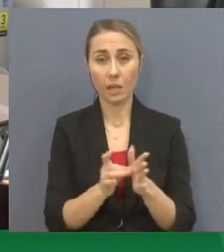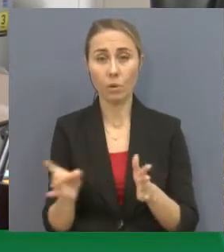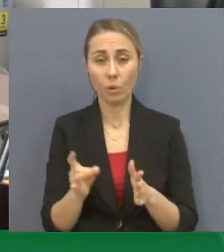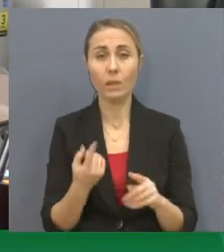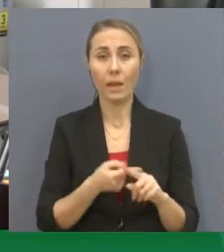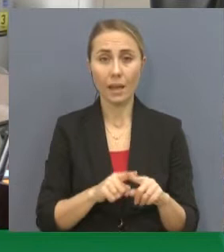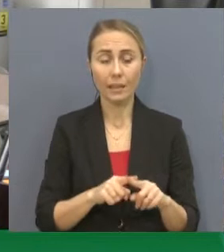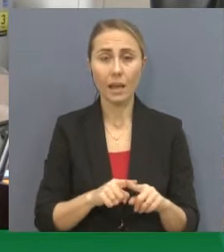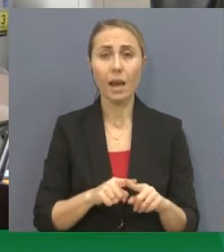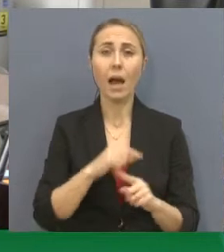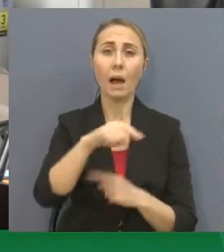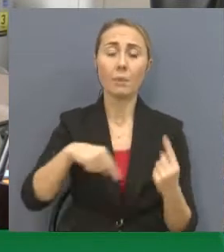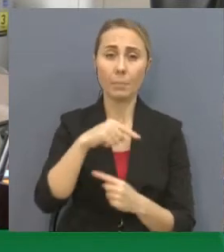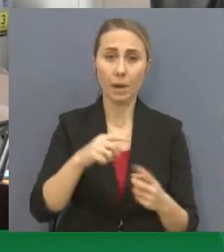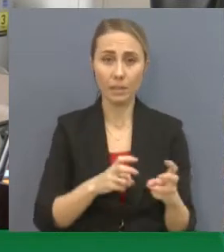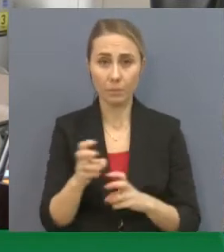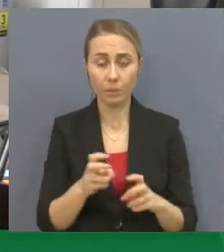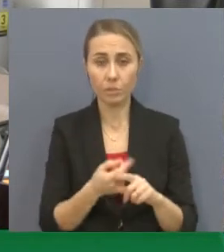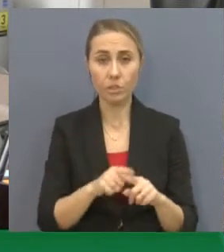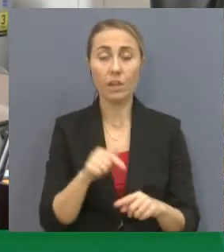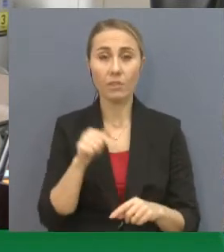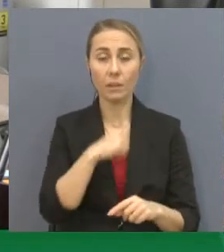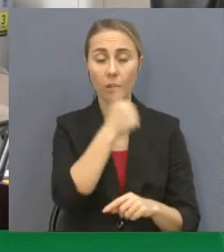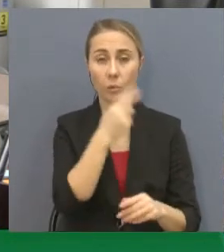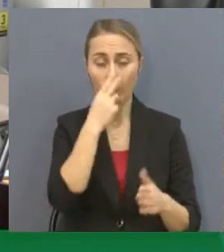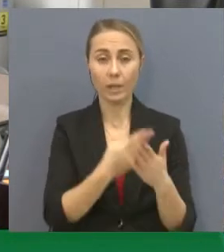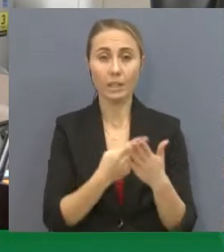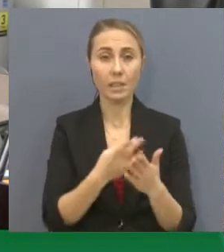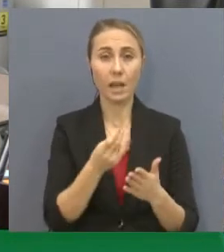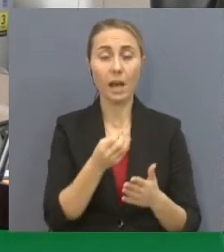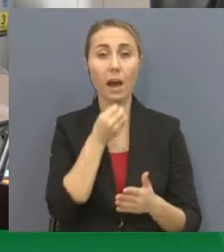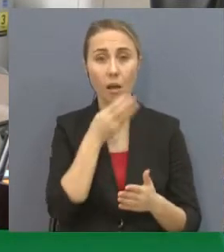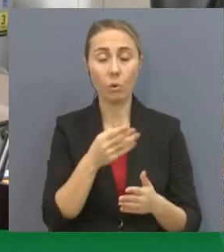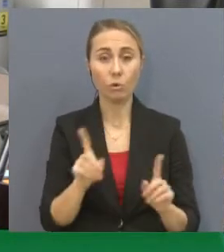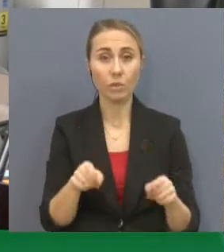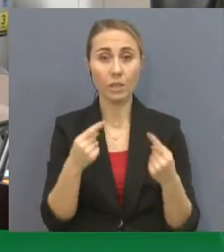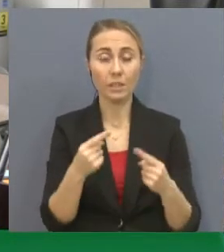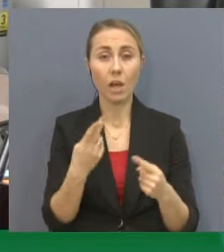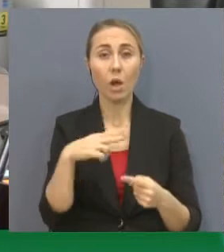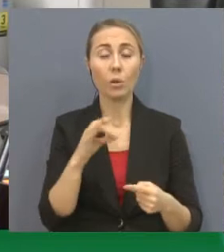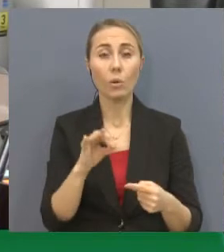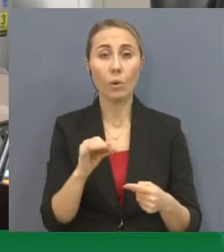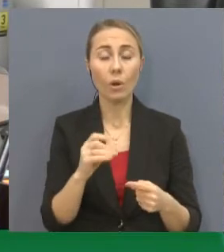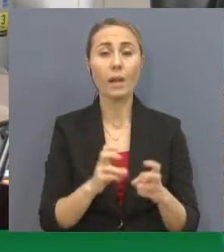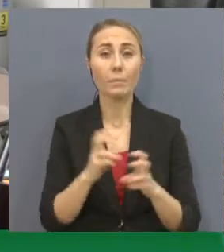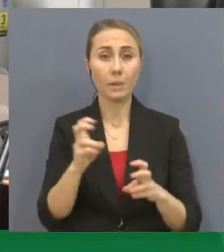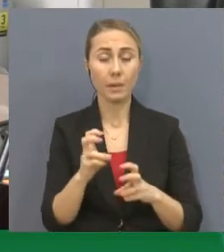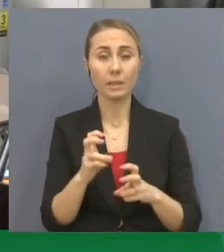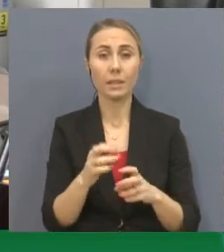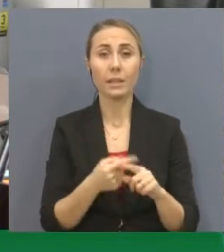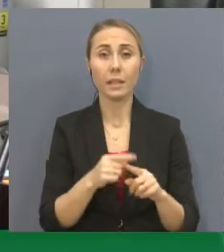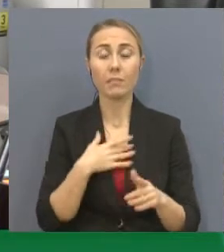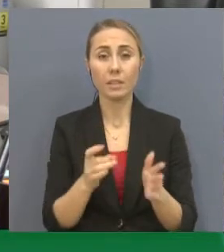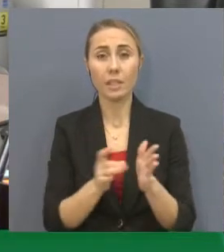обрабатывать эту мощность в этом году также у нас показывает не плохой рост то ли обрабатывающими нато мышленности у нас в регионе